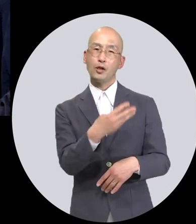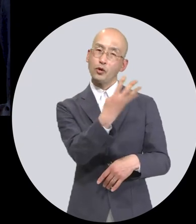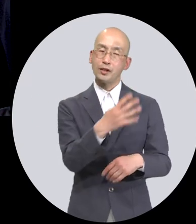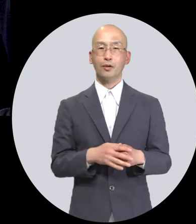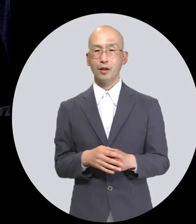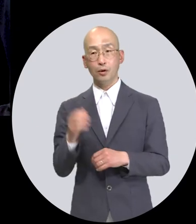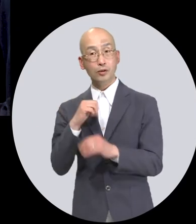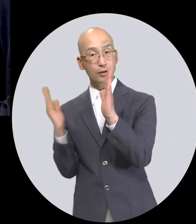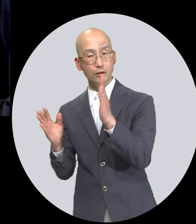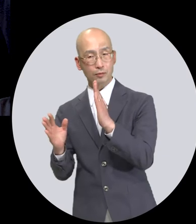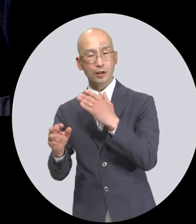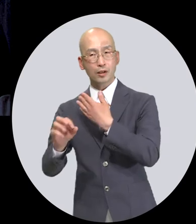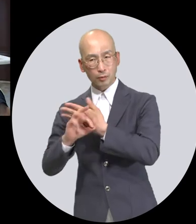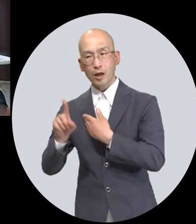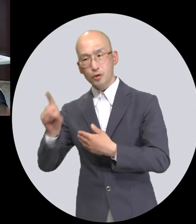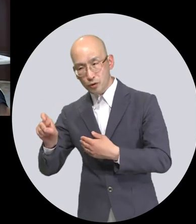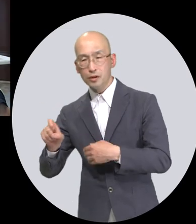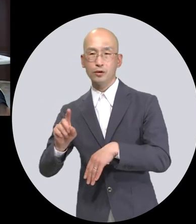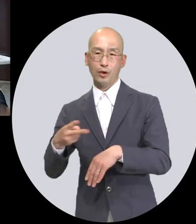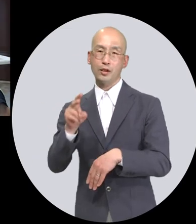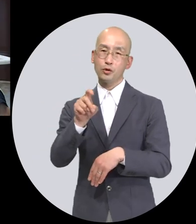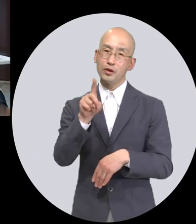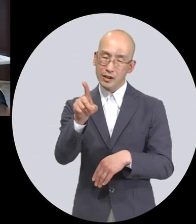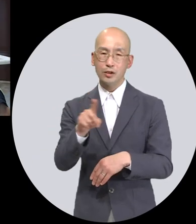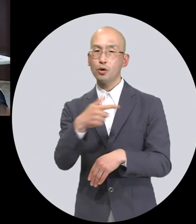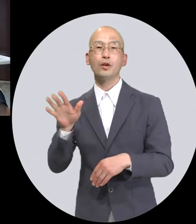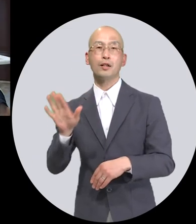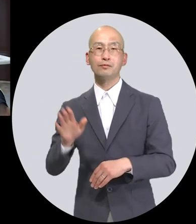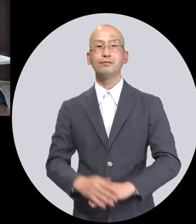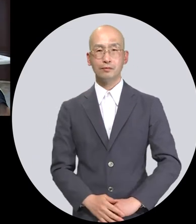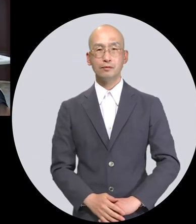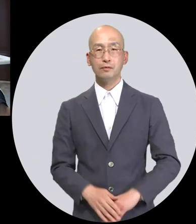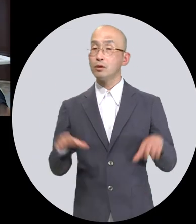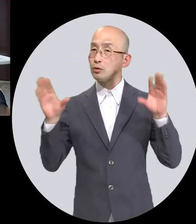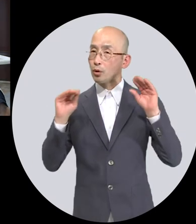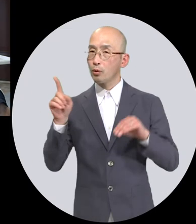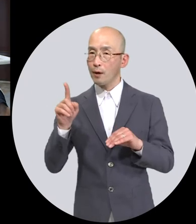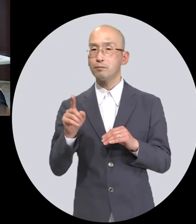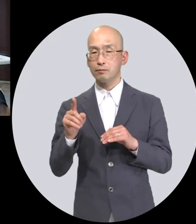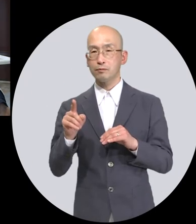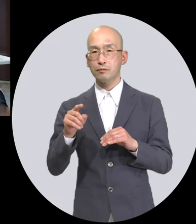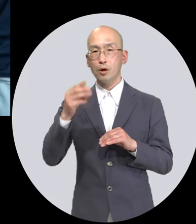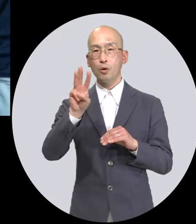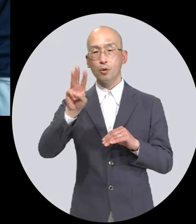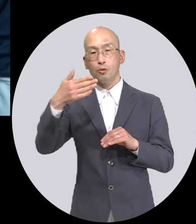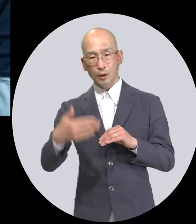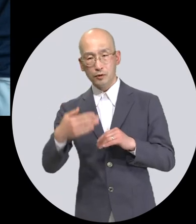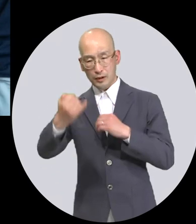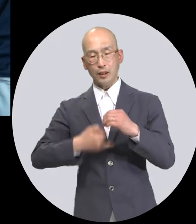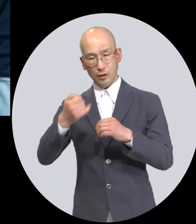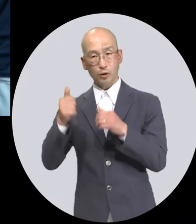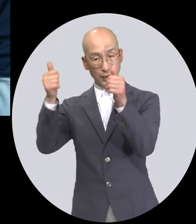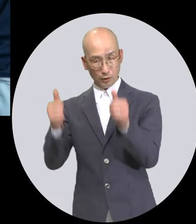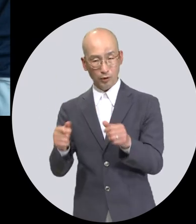から4時とか、午前中の時は11時とか10時とかかなやる時ありますので、この情報は、ウェブサイトの